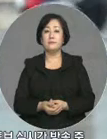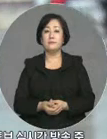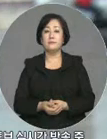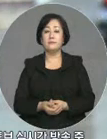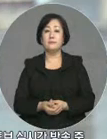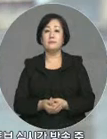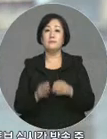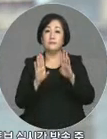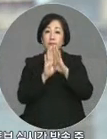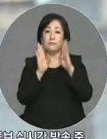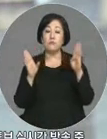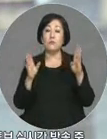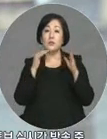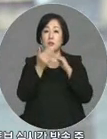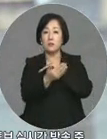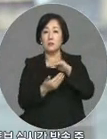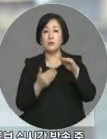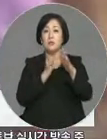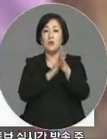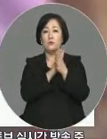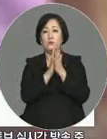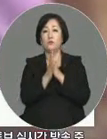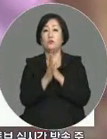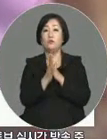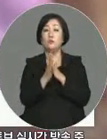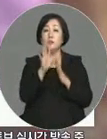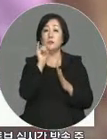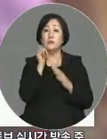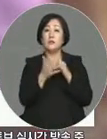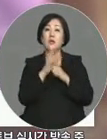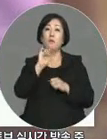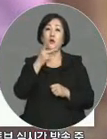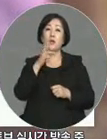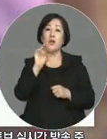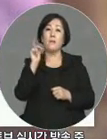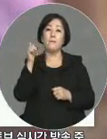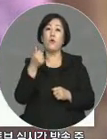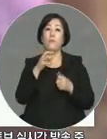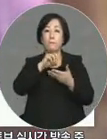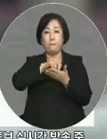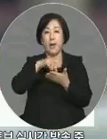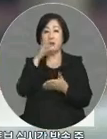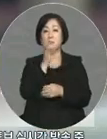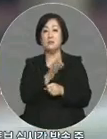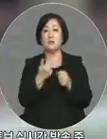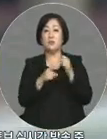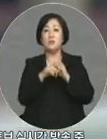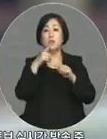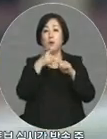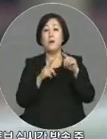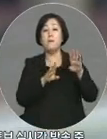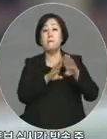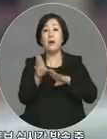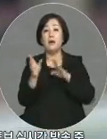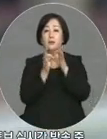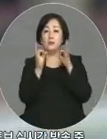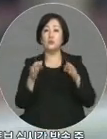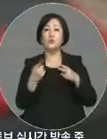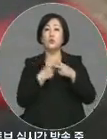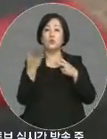가게 문이 열리기도 전에 긴 줄이 생겼습니다. 포켓몬빵을 사려는 줄인데 절반은 방학을 맞은